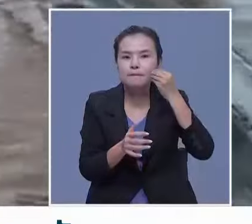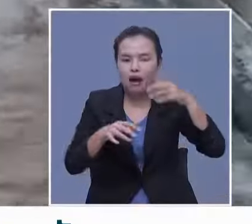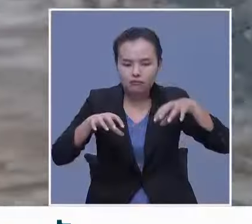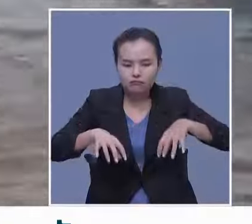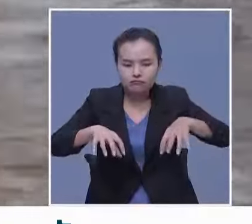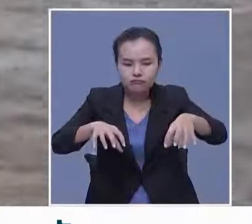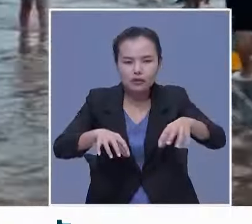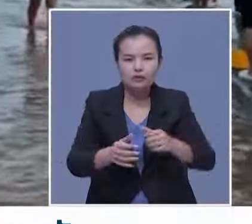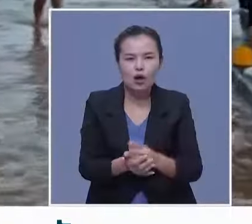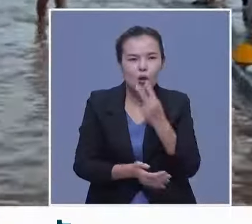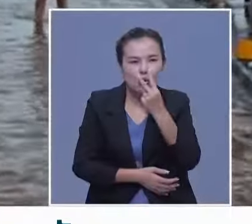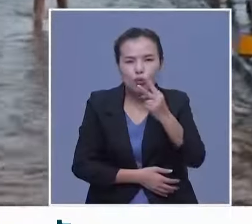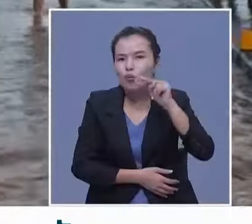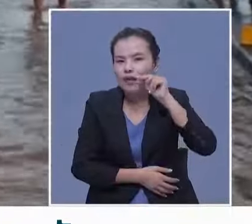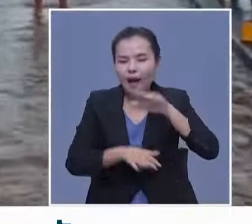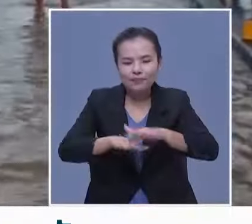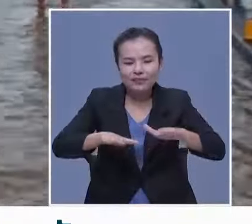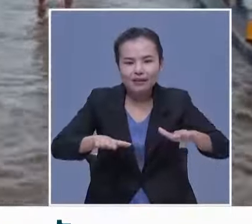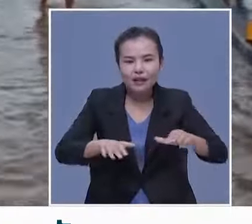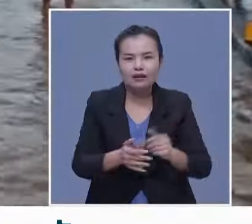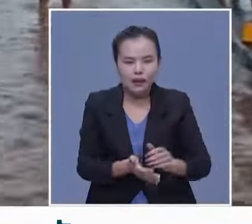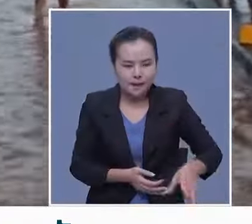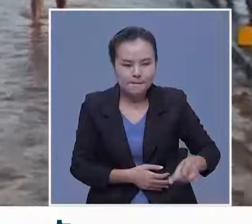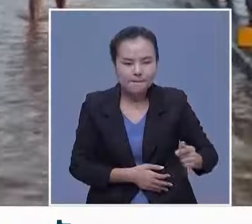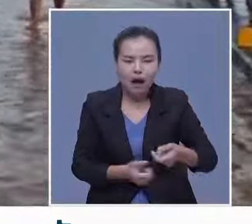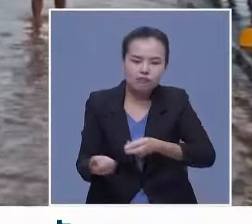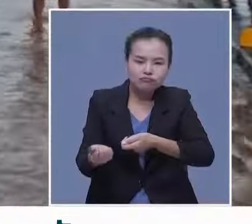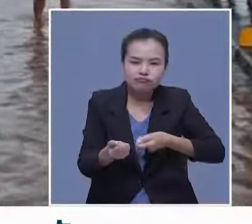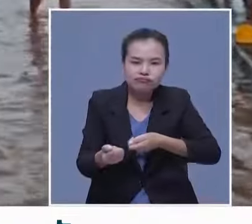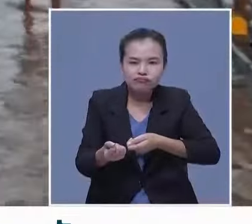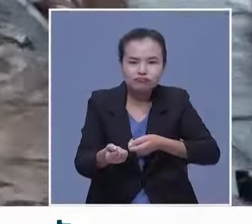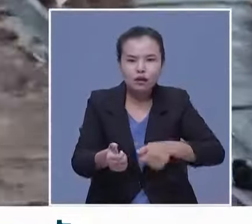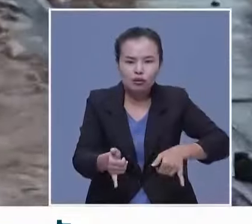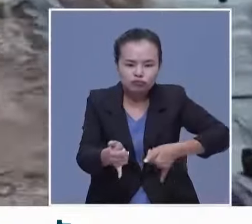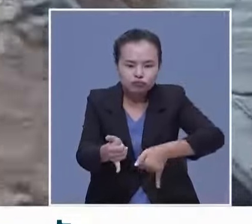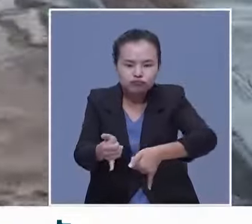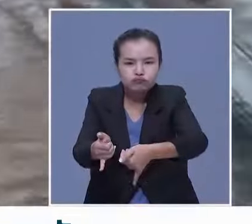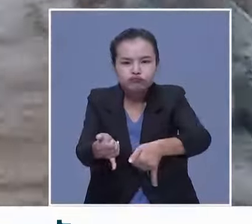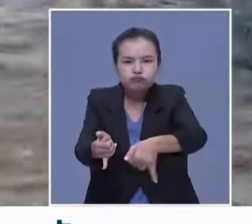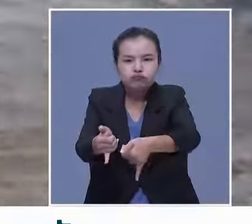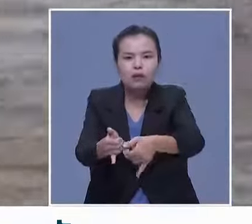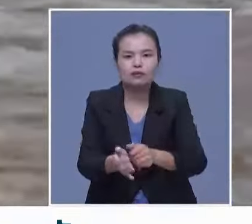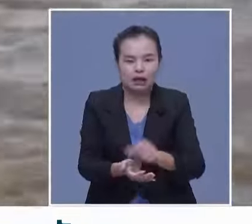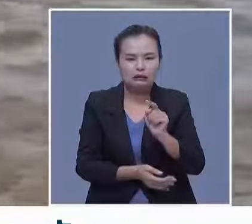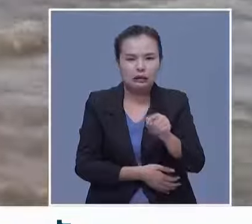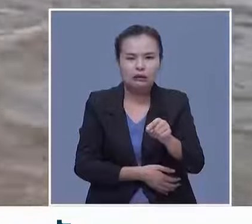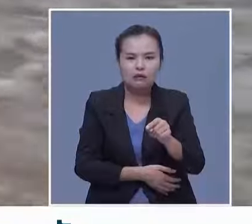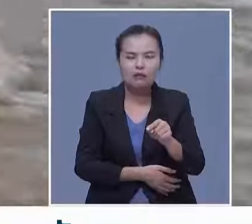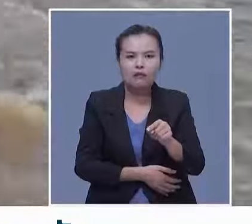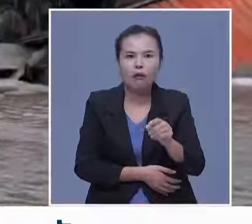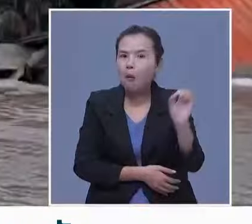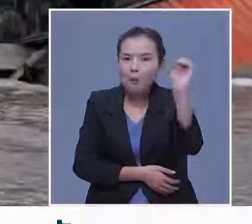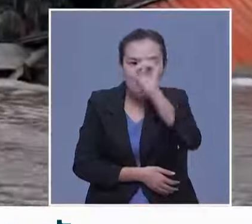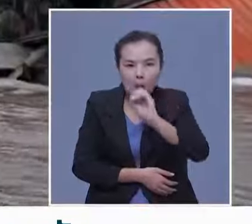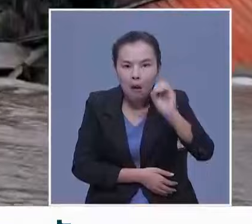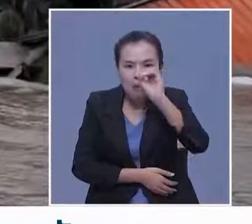ต่างพากันออกมาดูน้ำนี่ฮะเด็กๆแล้วก็มีน้องหมาเมื่อกี้ที่จูงมาน่ะนะฮะหลายคนบอกว่าที่นี่เนี่ยไม่เคยเจอน้ำ